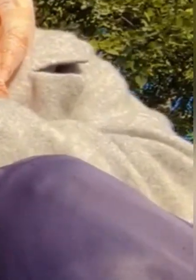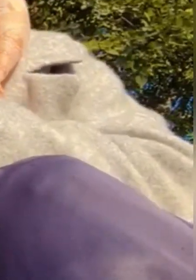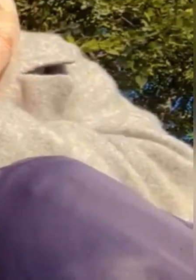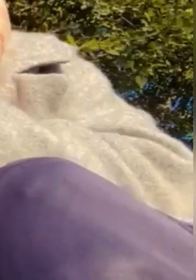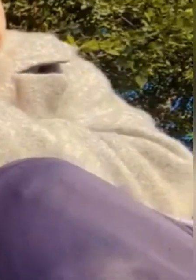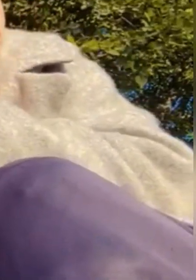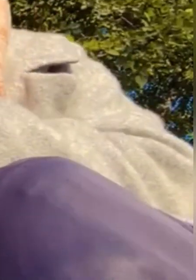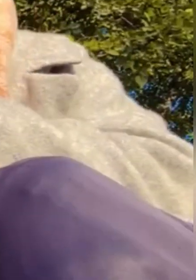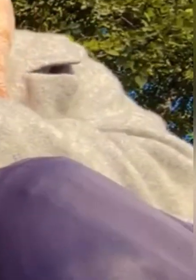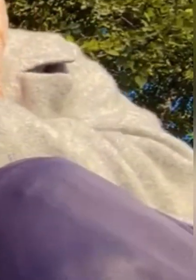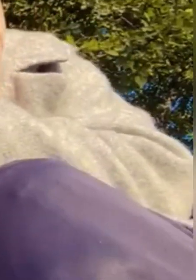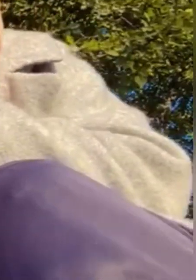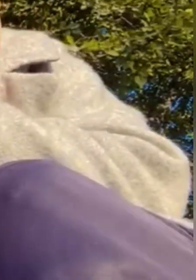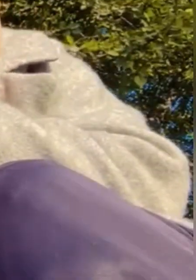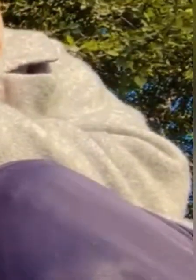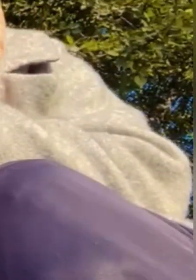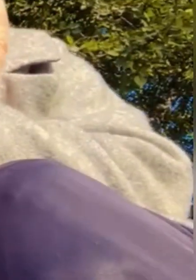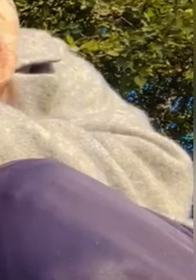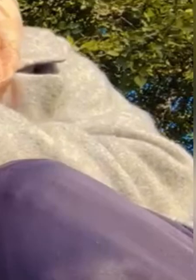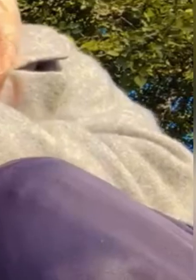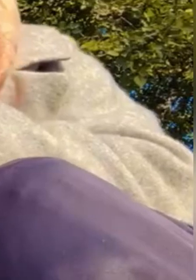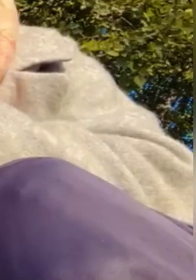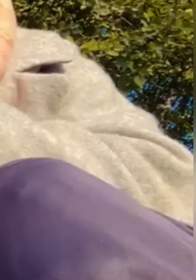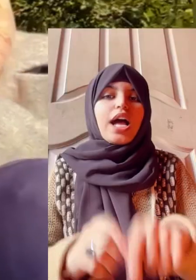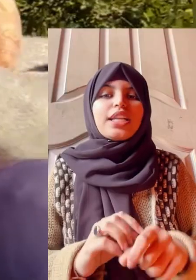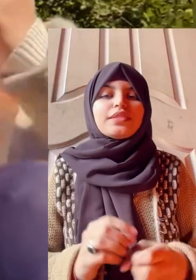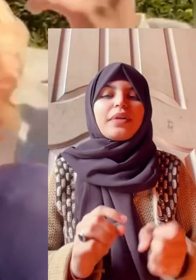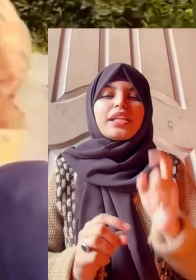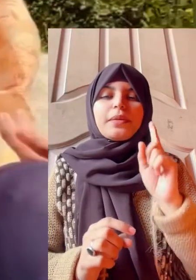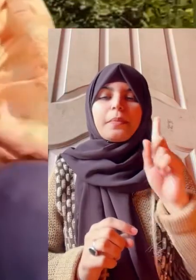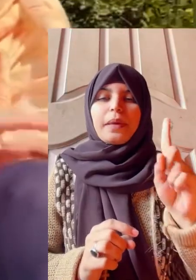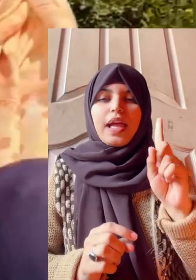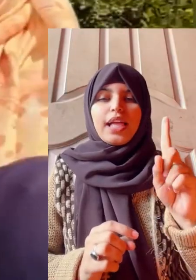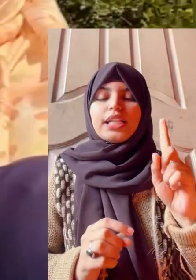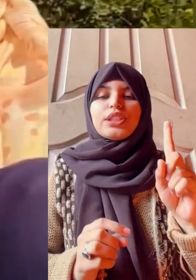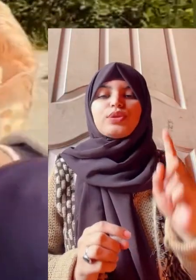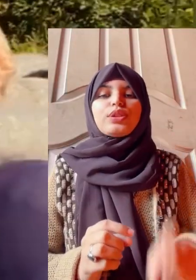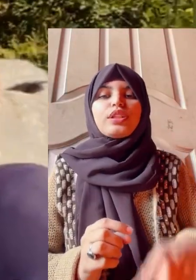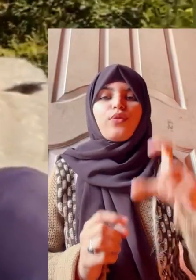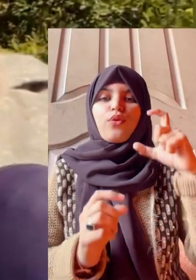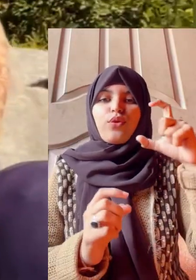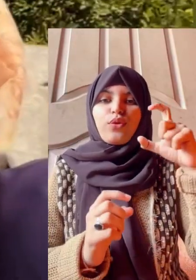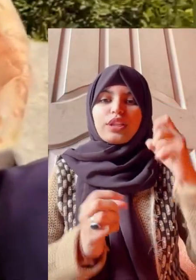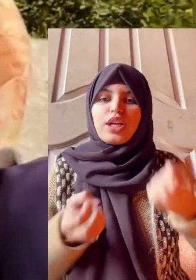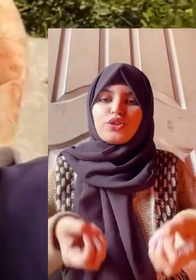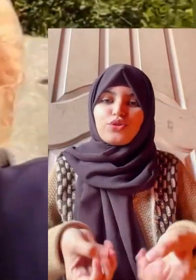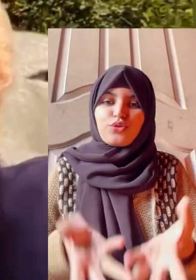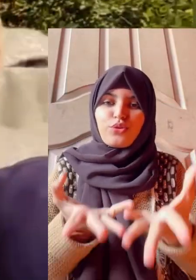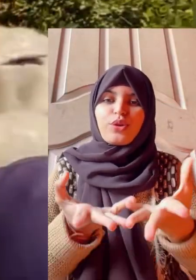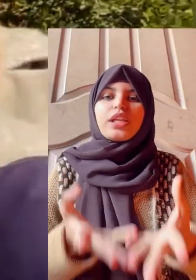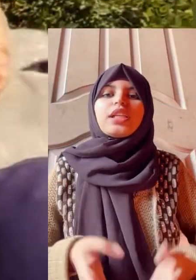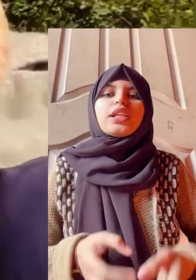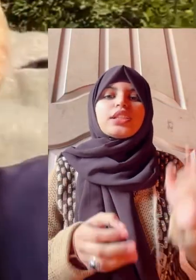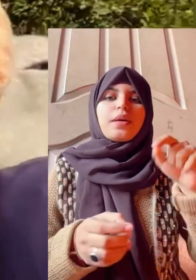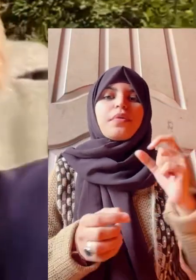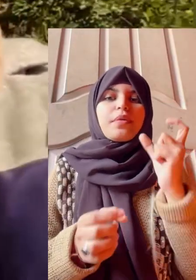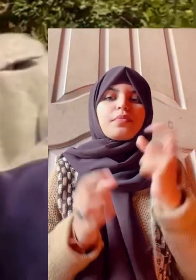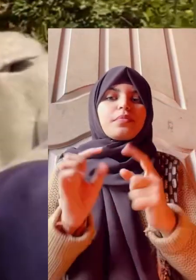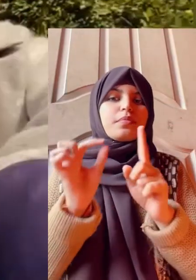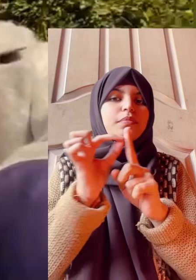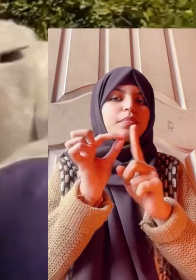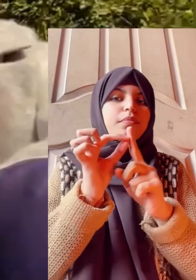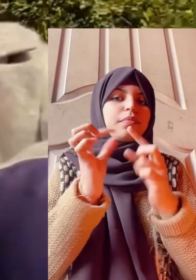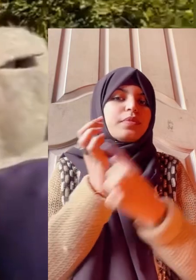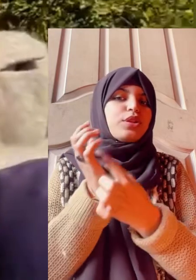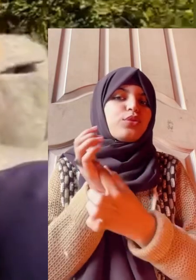जब 8 जनवरी इट वॉज आवर फर्स्ट क्लास। और अल्लाह की करनी ऐसी थी कि पहली ही क्लास थी और हम ऐसे जैसे अभी बैठी हैं